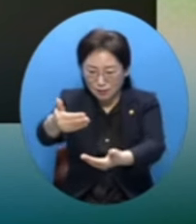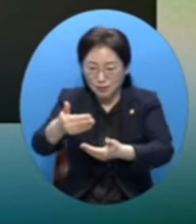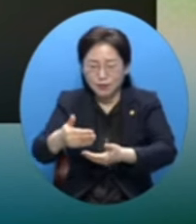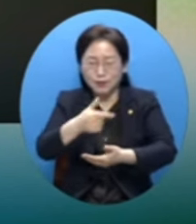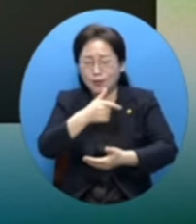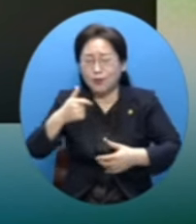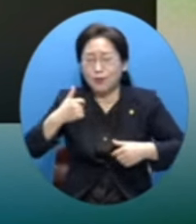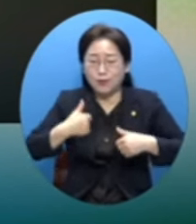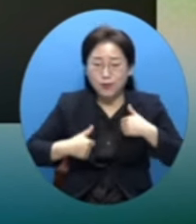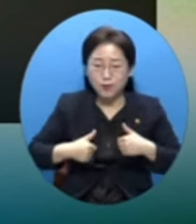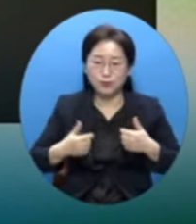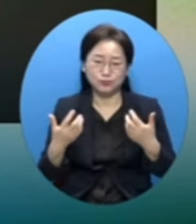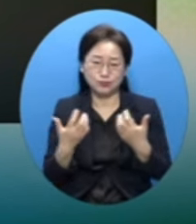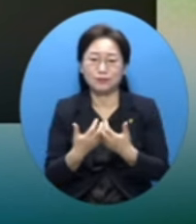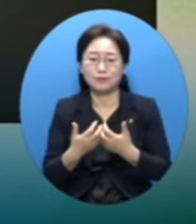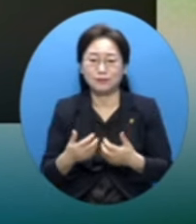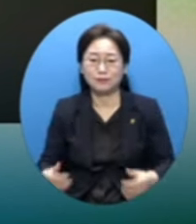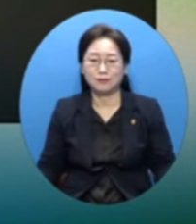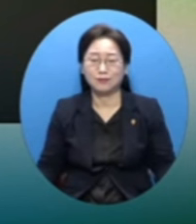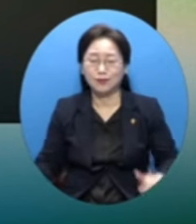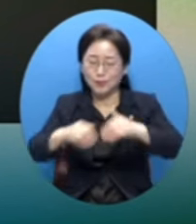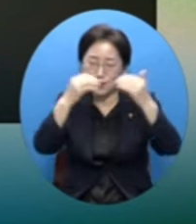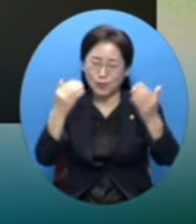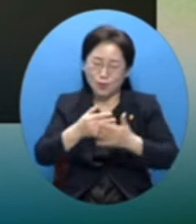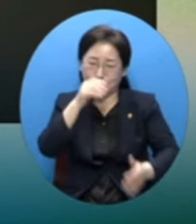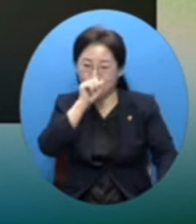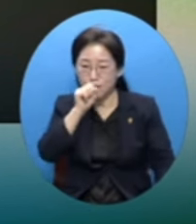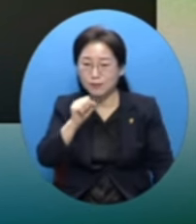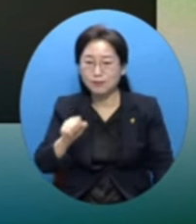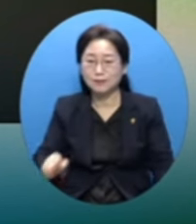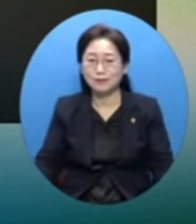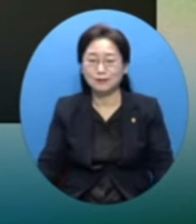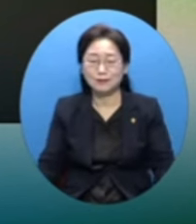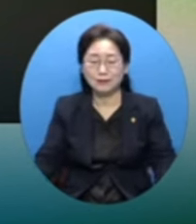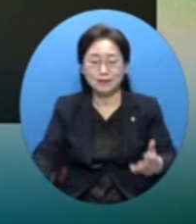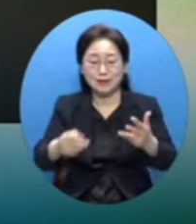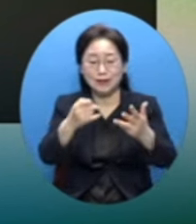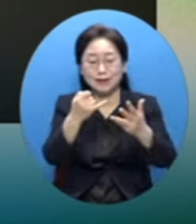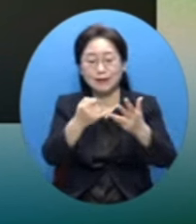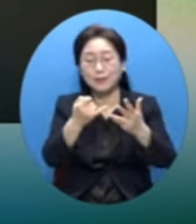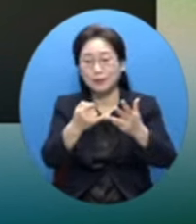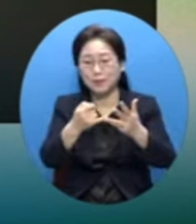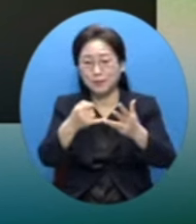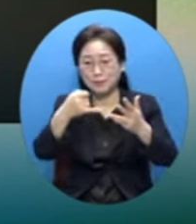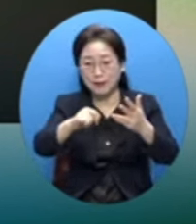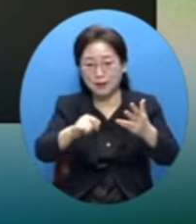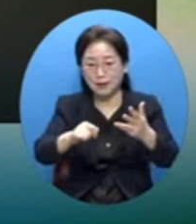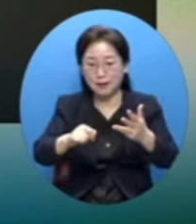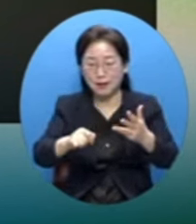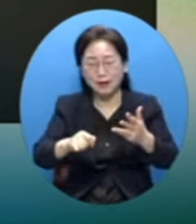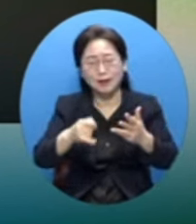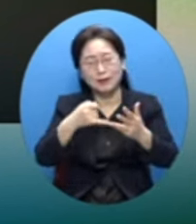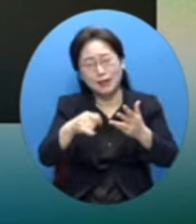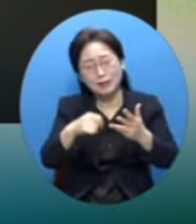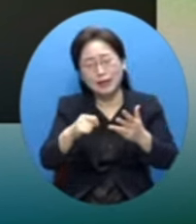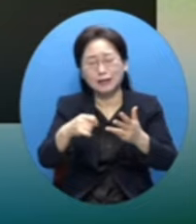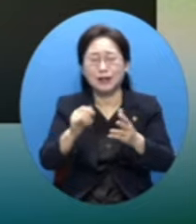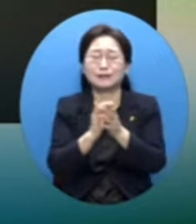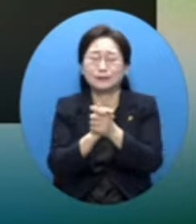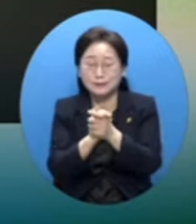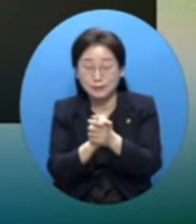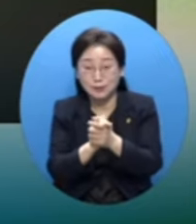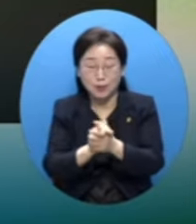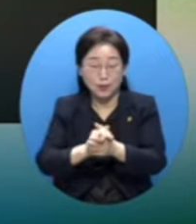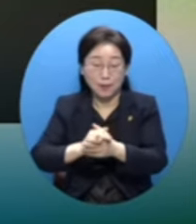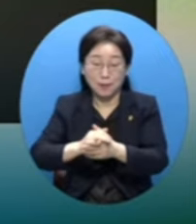충만했는지 그래서 모두가 흥분했습니다. 네 번째 아이를 낳았던 온 집안이 우리 집에 좀 딸 좀 보자, 딸 좀 보자 했는데 드디어